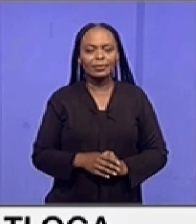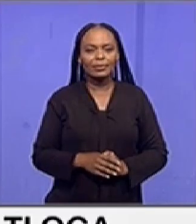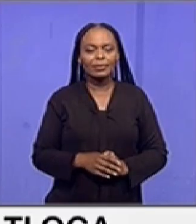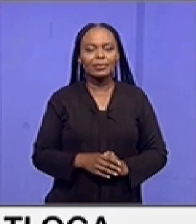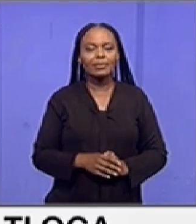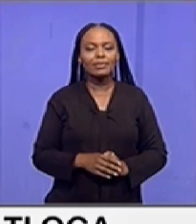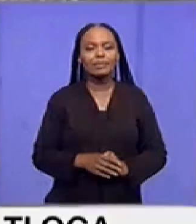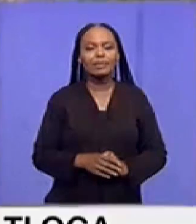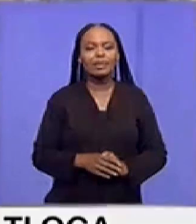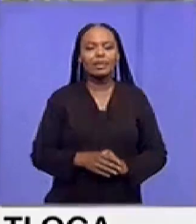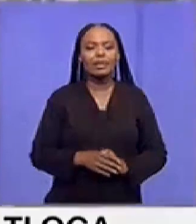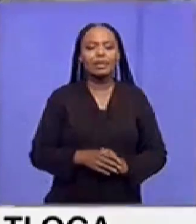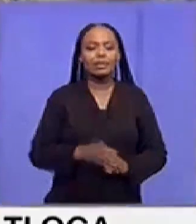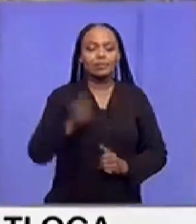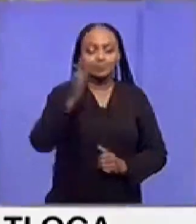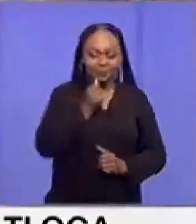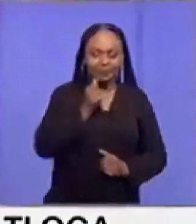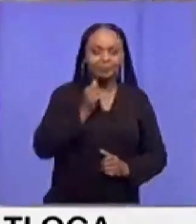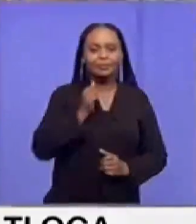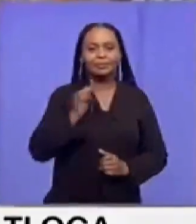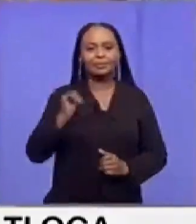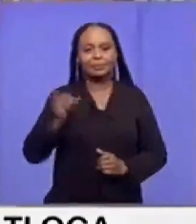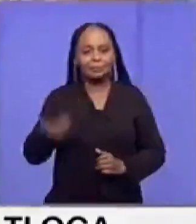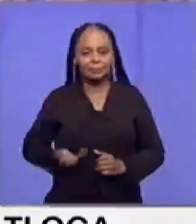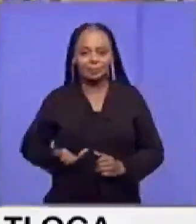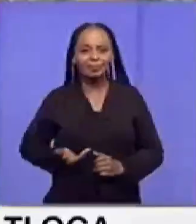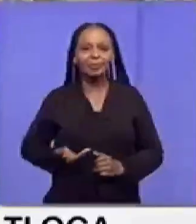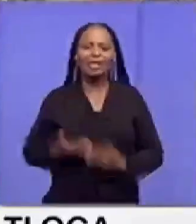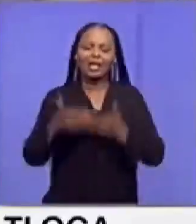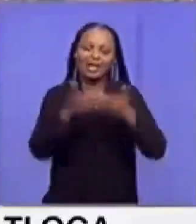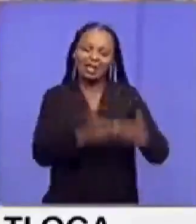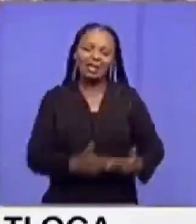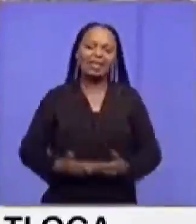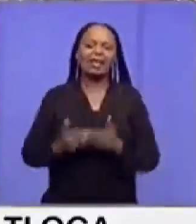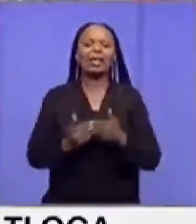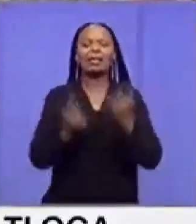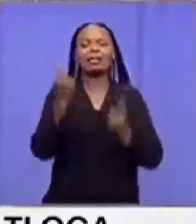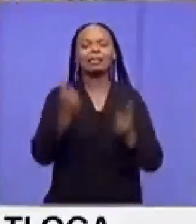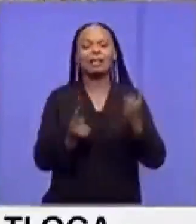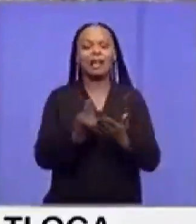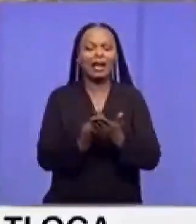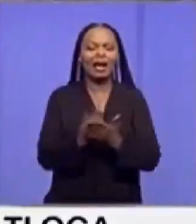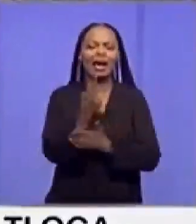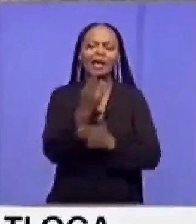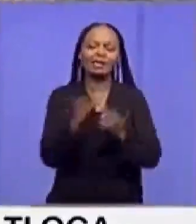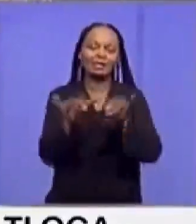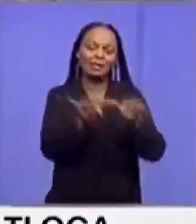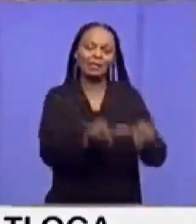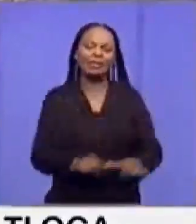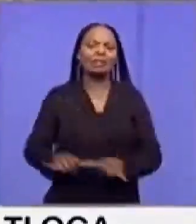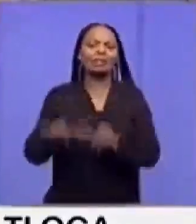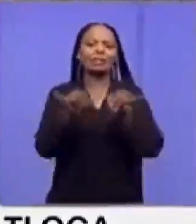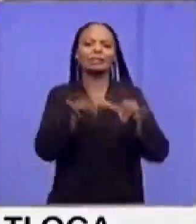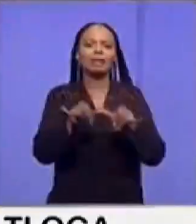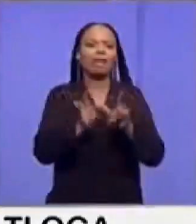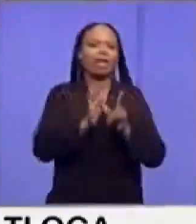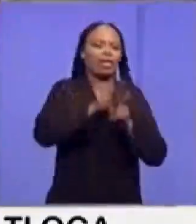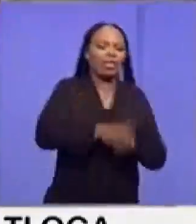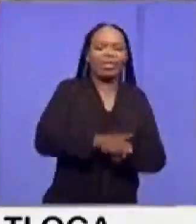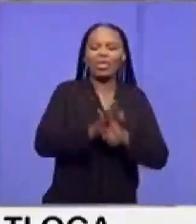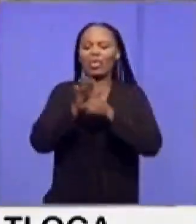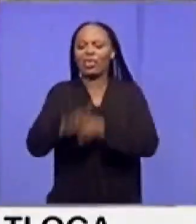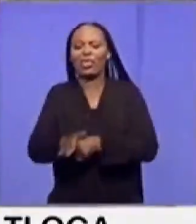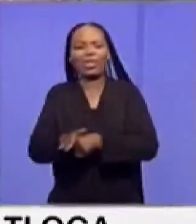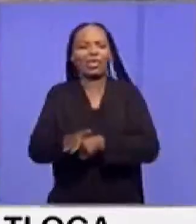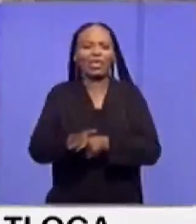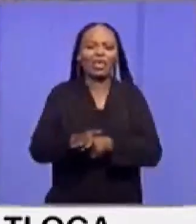le basadi re swarane gabotse ditokelo tša rena re no lo dilekanya re se ka gatane